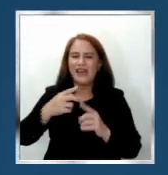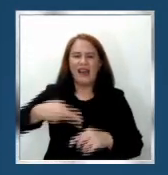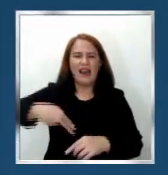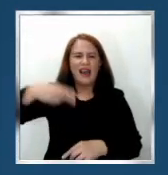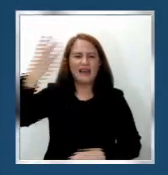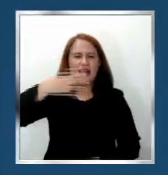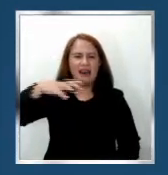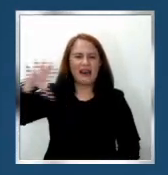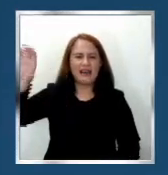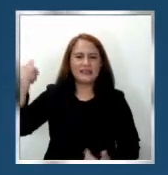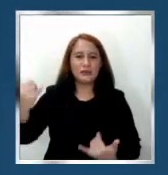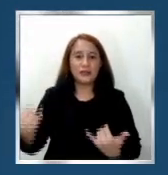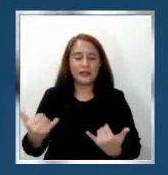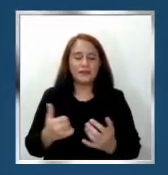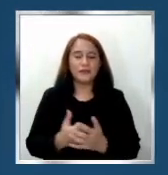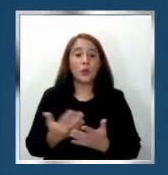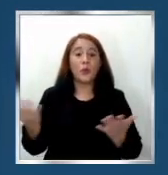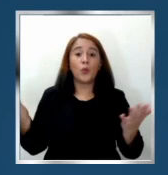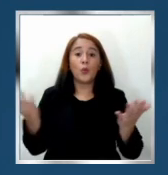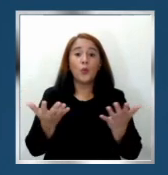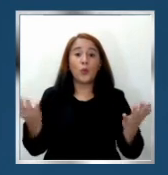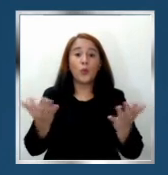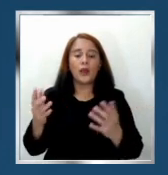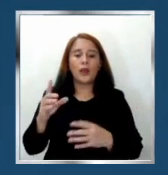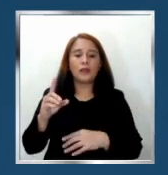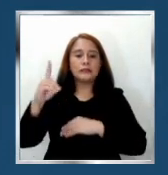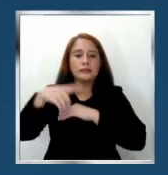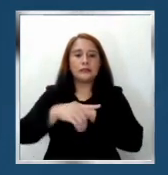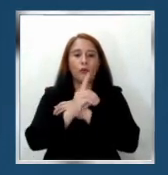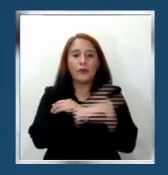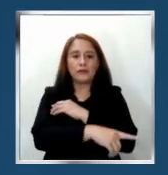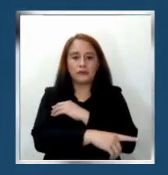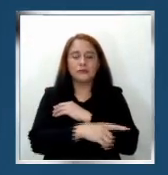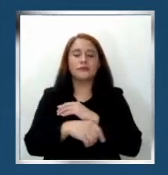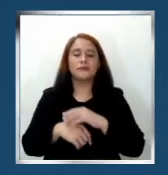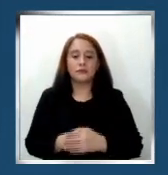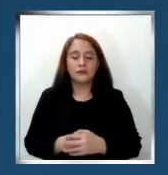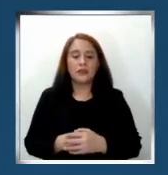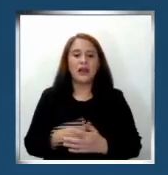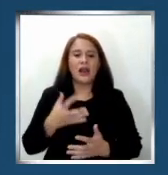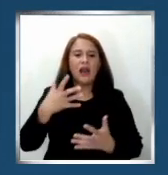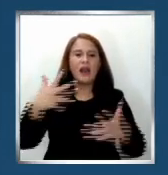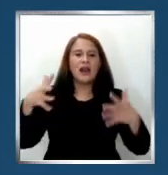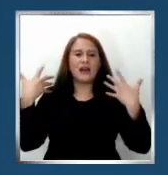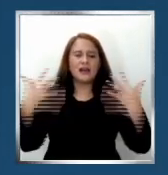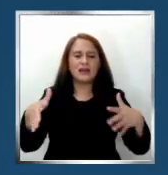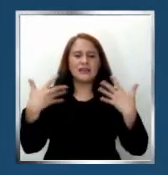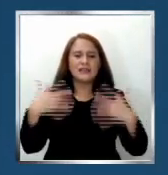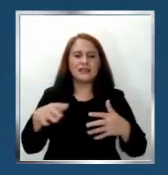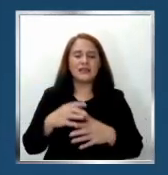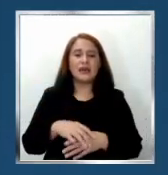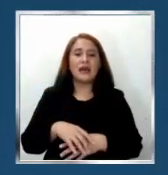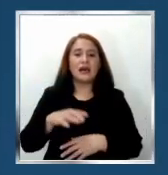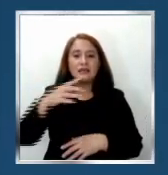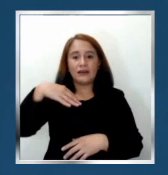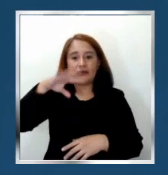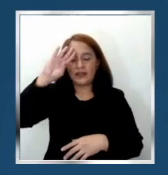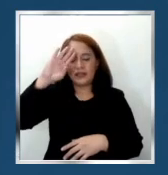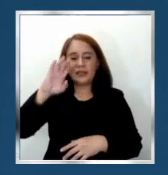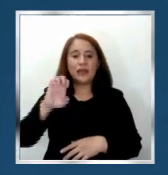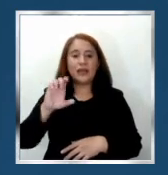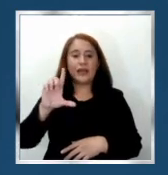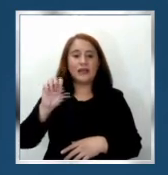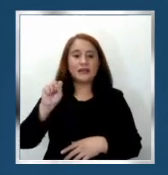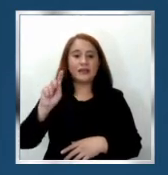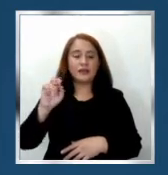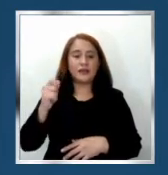araw na naitala dyan sa may Dagupan, Pangasinan. Maalisangan din sa Sangley Point, Cavite at El Salvador City dyan sa Misamis